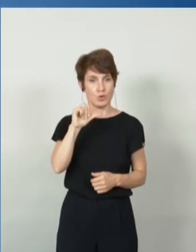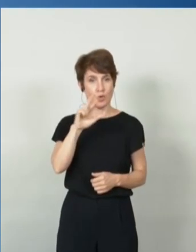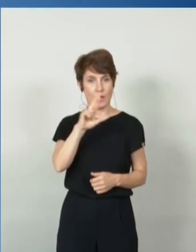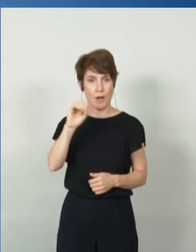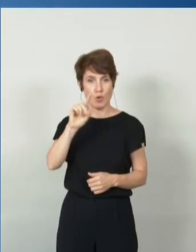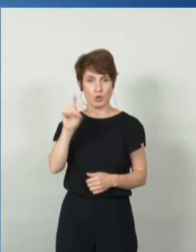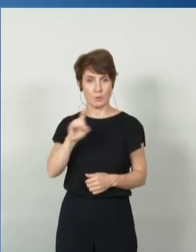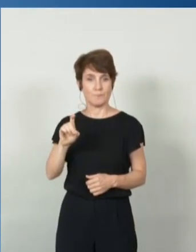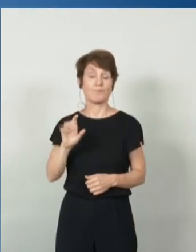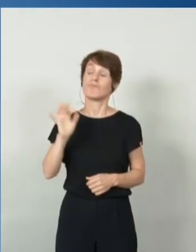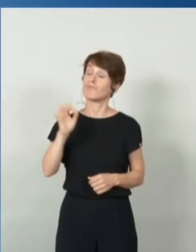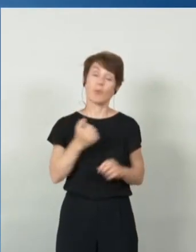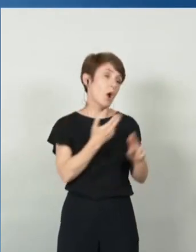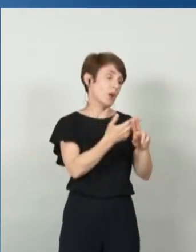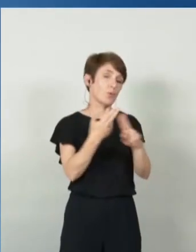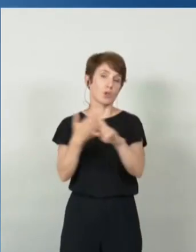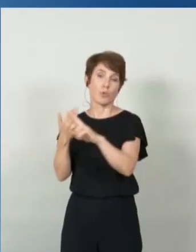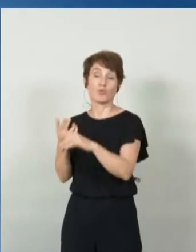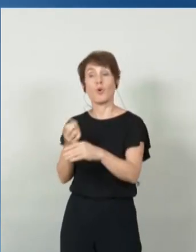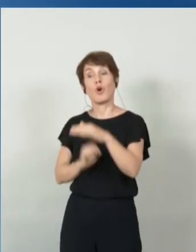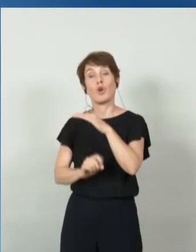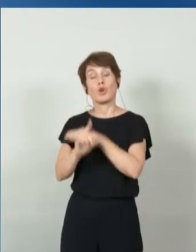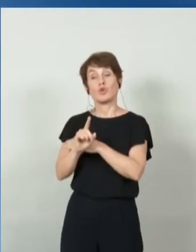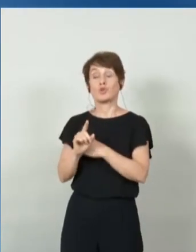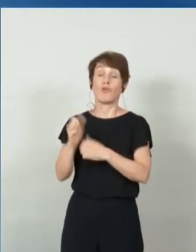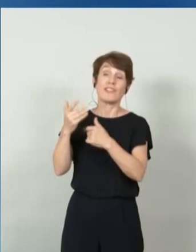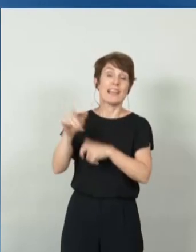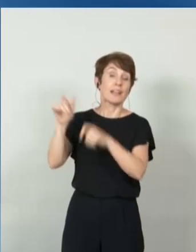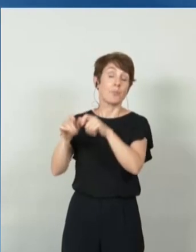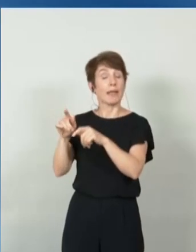s de certains